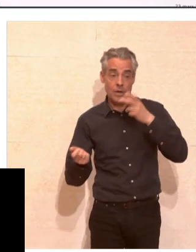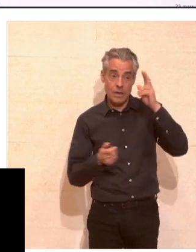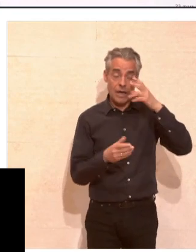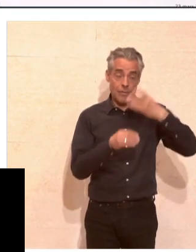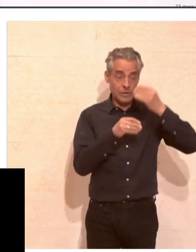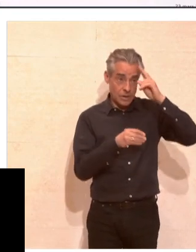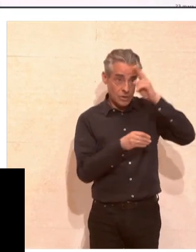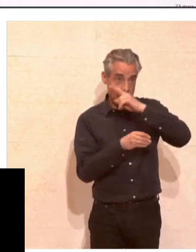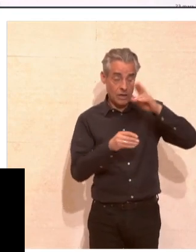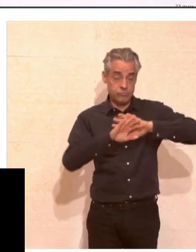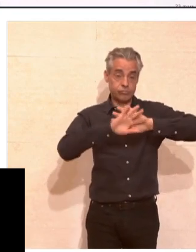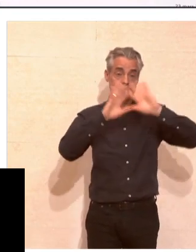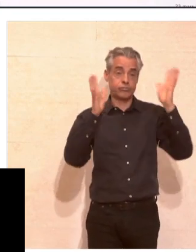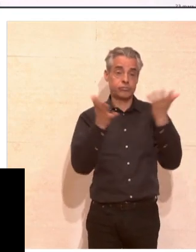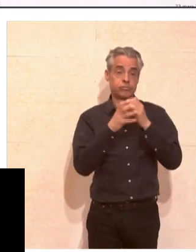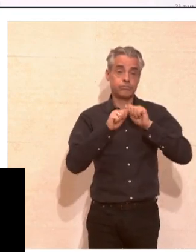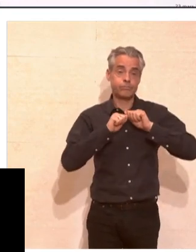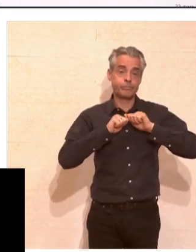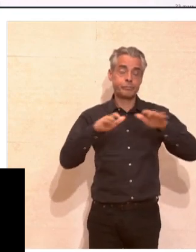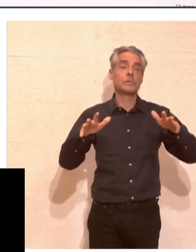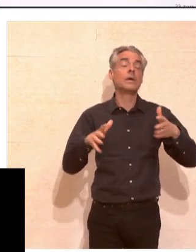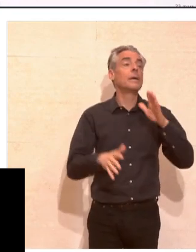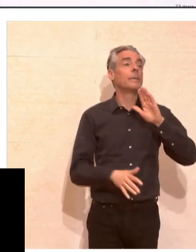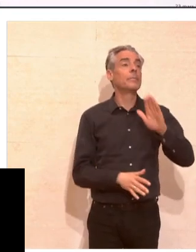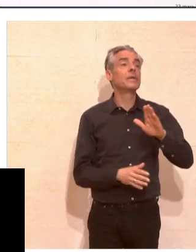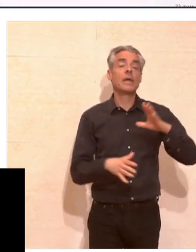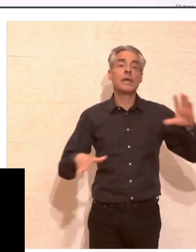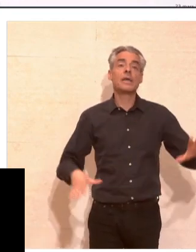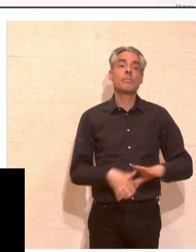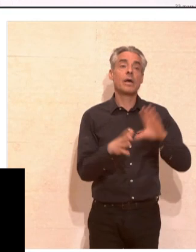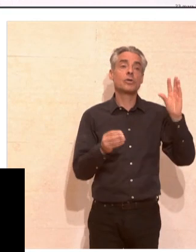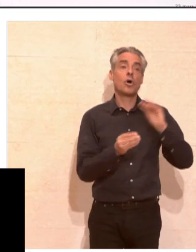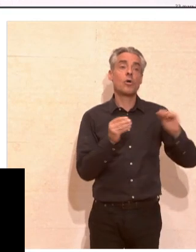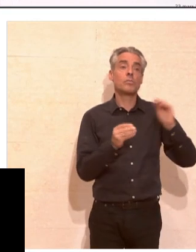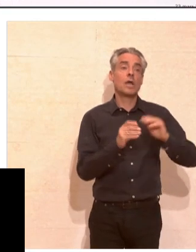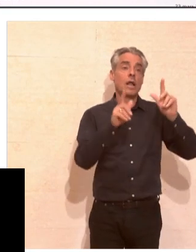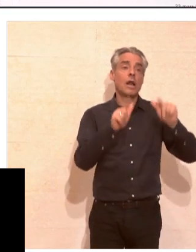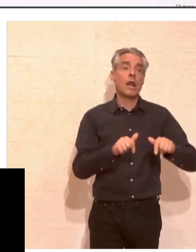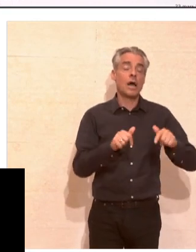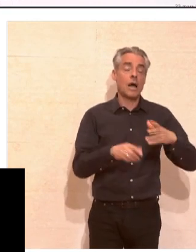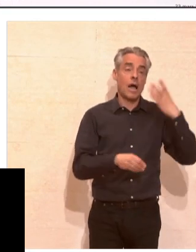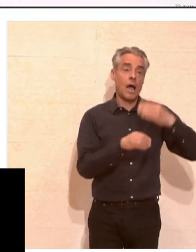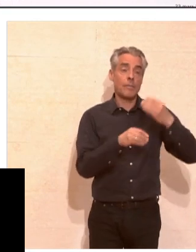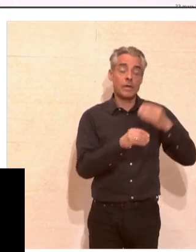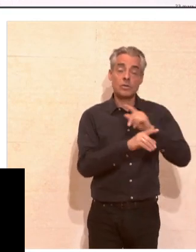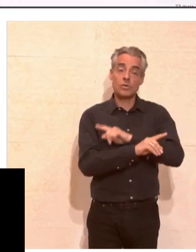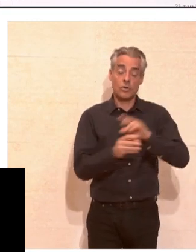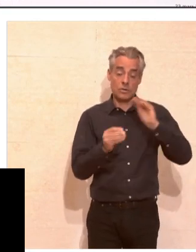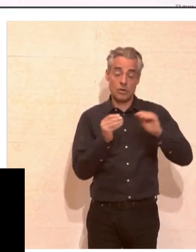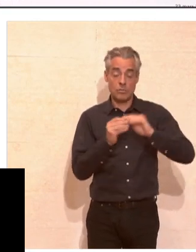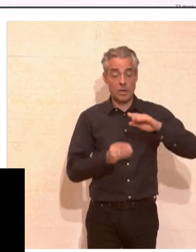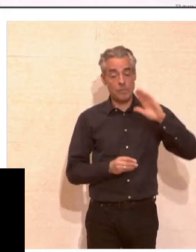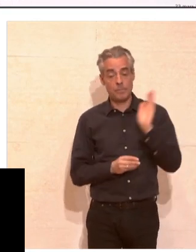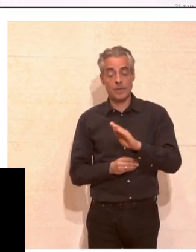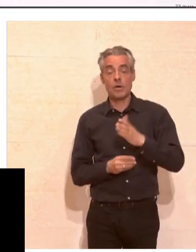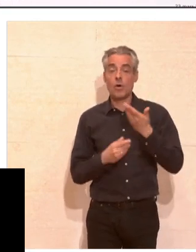cet apprentissage de noms associés aux objets, c'est-à-dire qu'en fait, c'est plus seulement l'image de l'objet dans une position qui est apprise, mais c'est vraiment l'objet en tant que tel. Et donc,